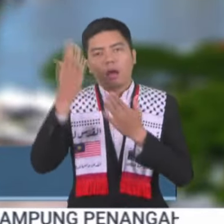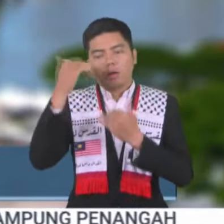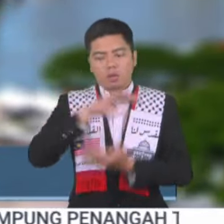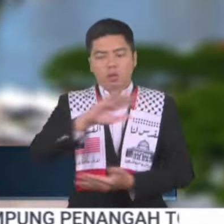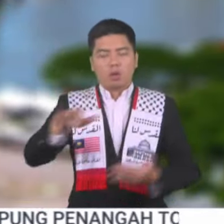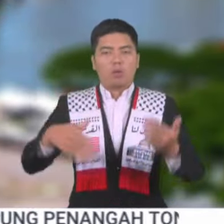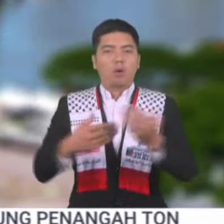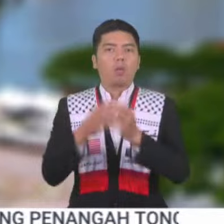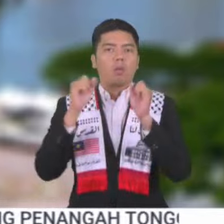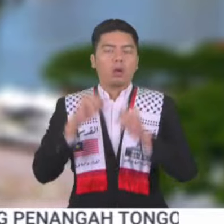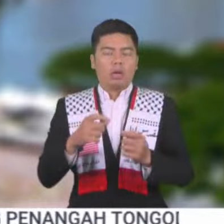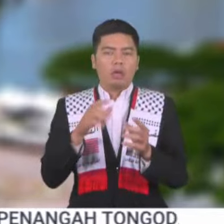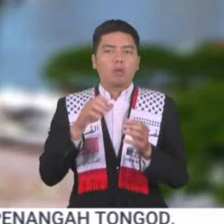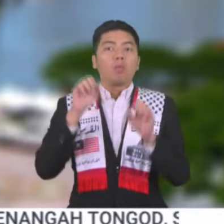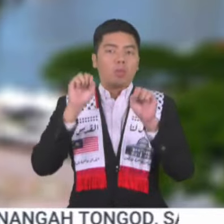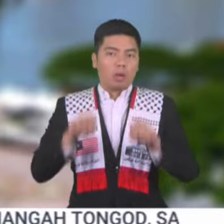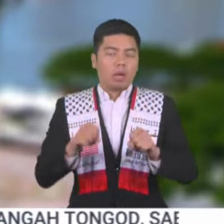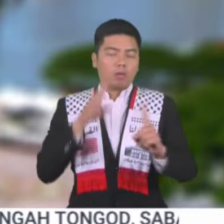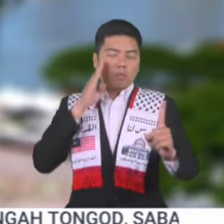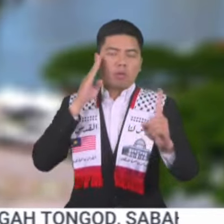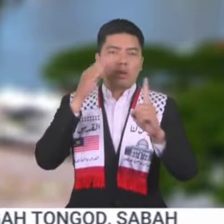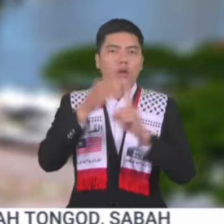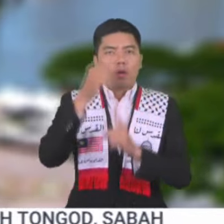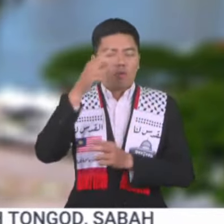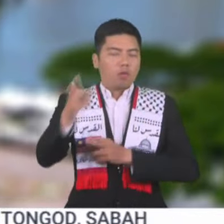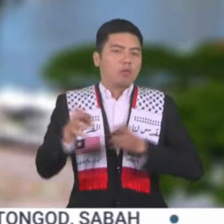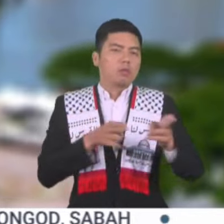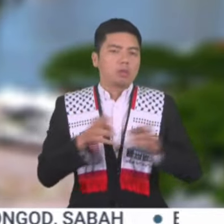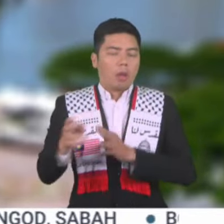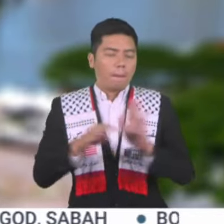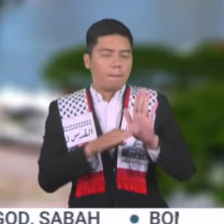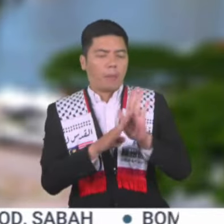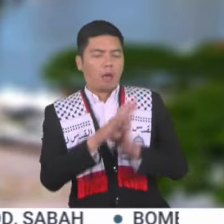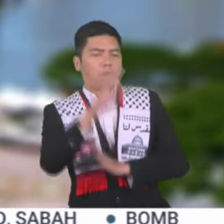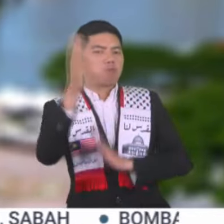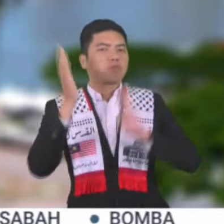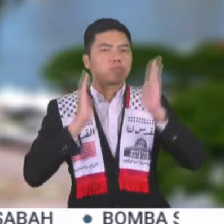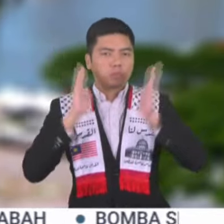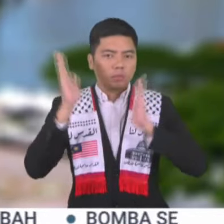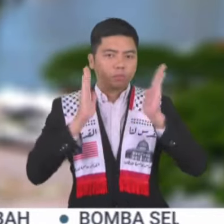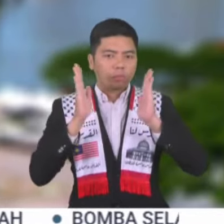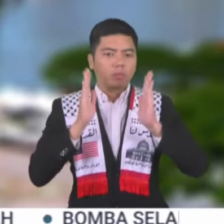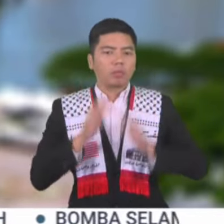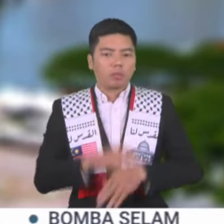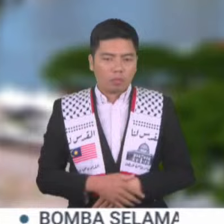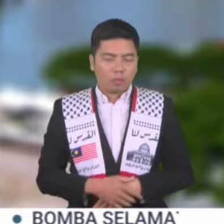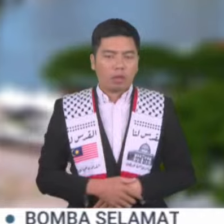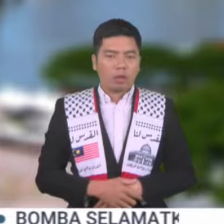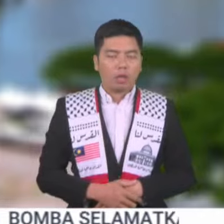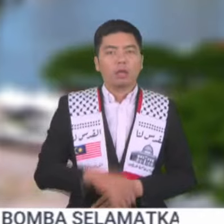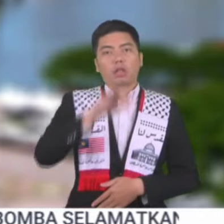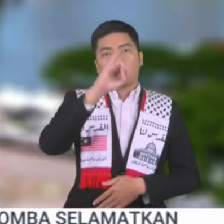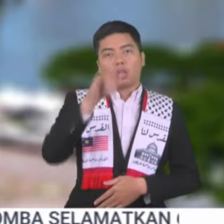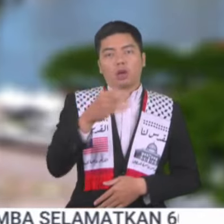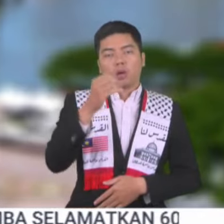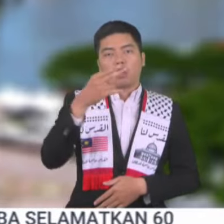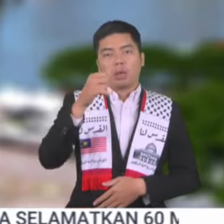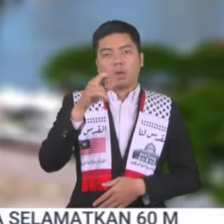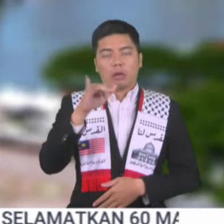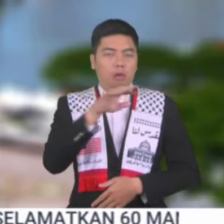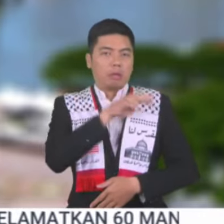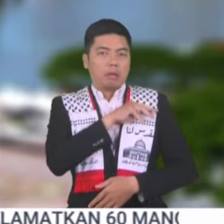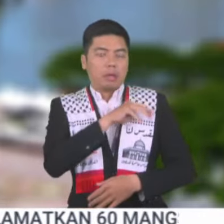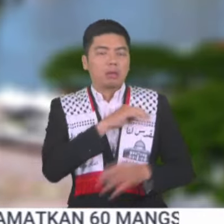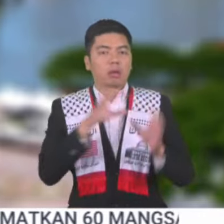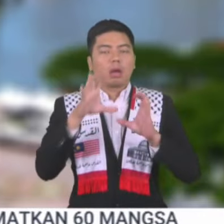pihak dapat memberi tumpuan terhadap usaha membangunkan negara. Premier Datuk Patinggi Tan Sri Abang Johari Tun Openg